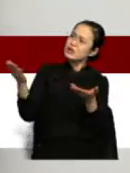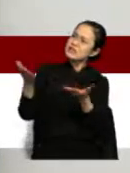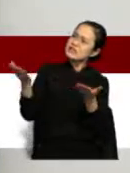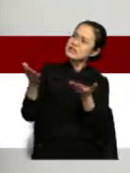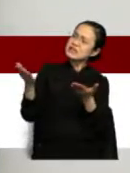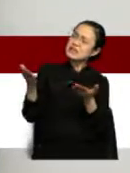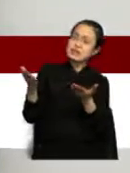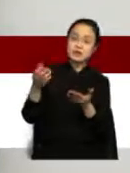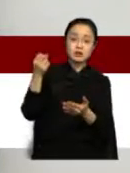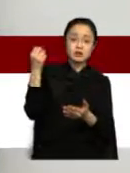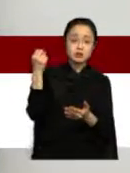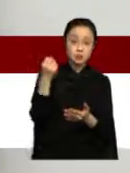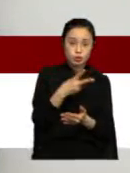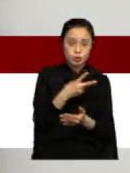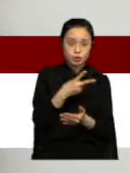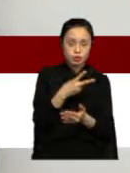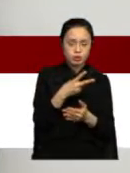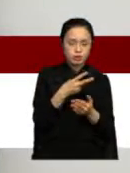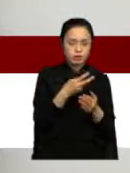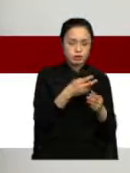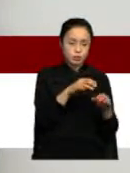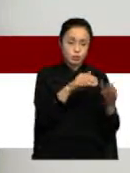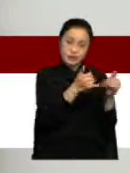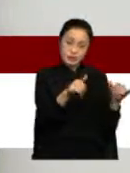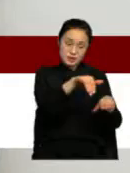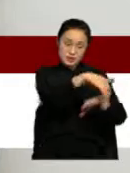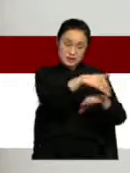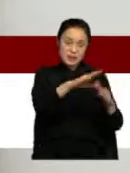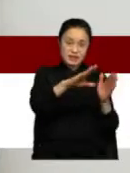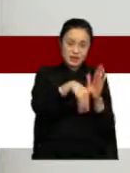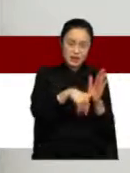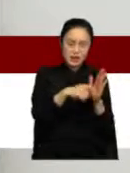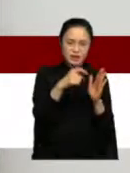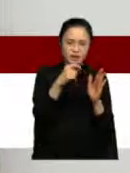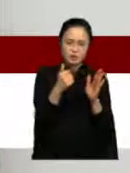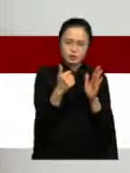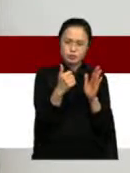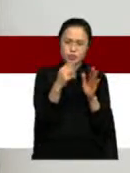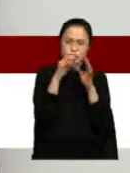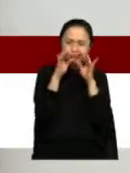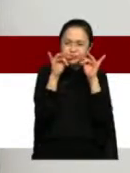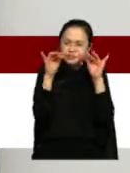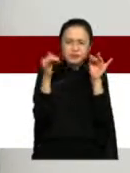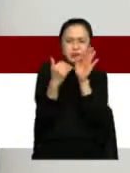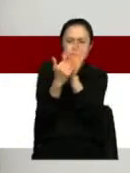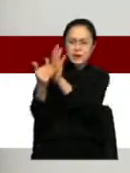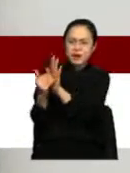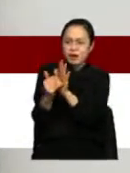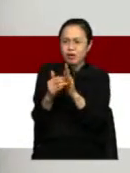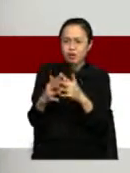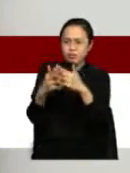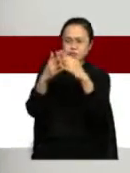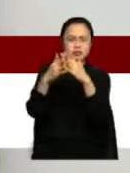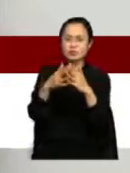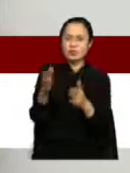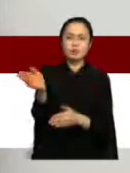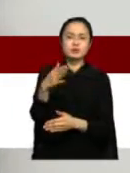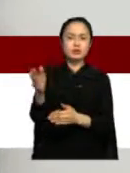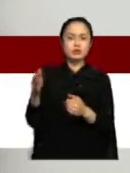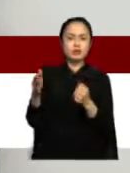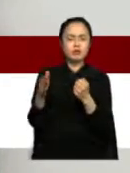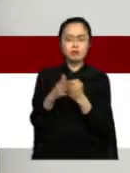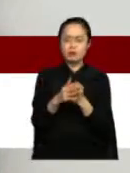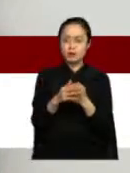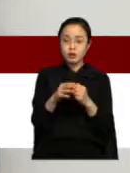먼지 나는 거를 좀 가릴 수 있는 장치를 해야 되는데 지금 무방비 상태입니다. 공사도 부실 공사가 될 수밖에 없습니다. 온도가 많이